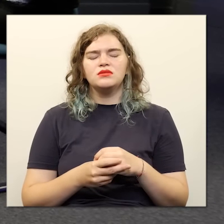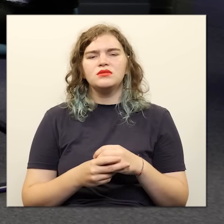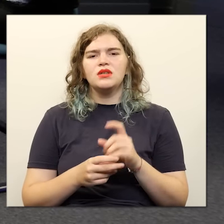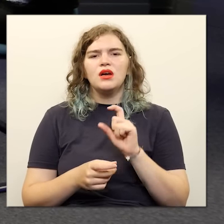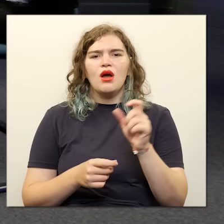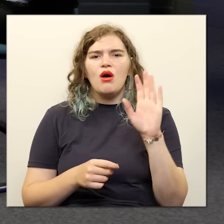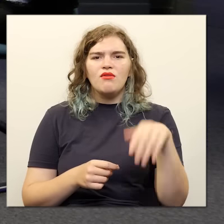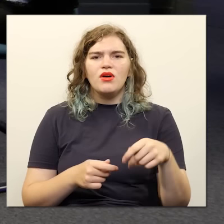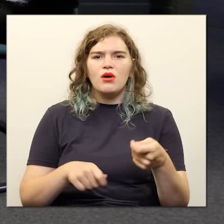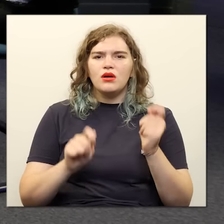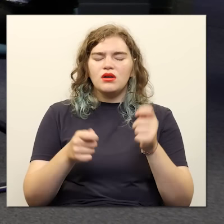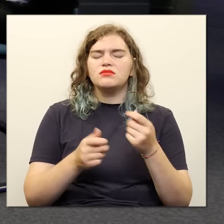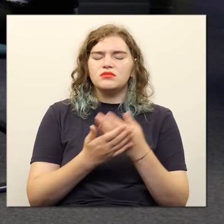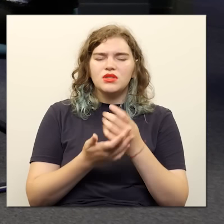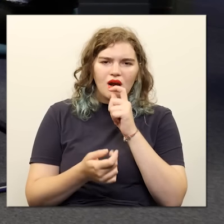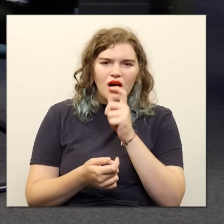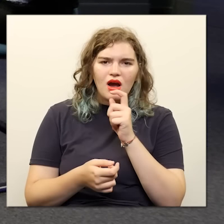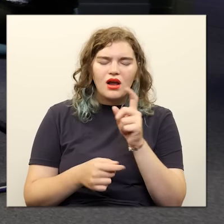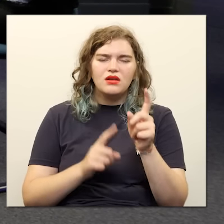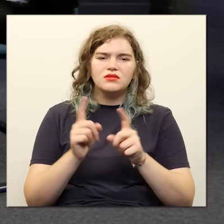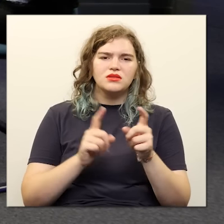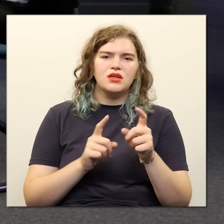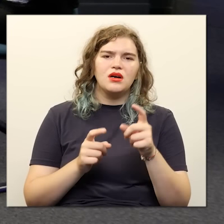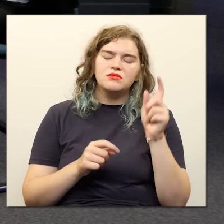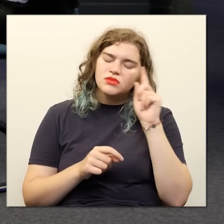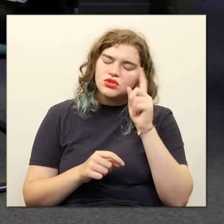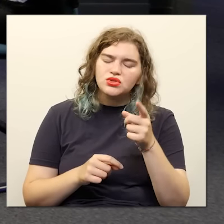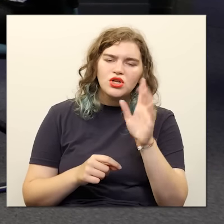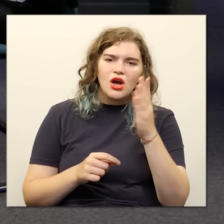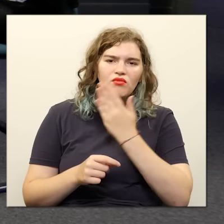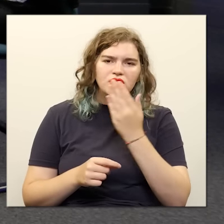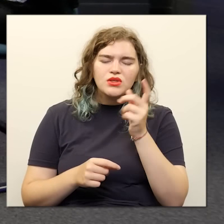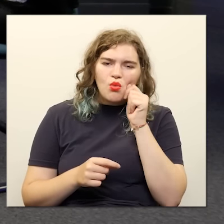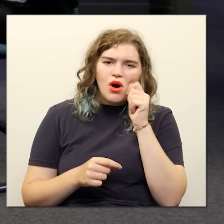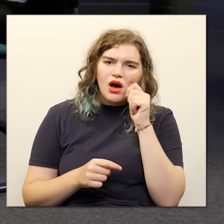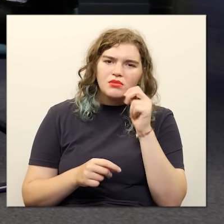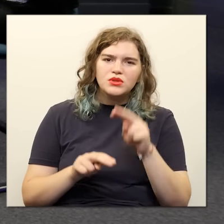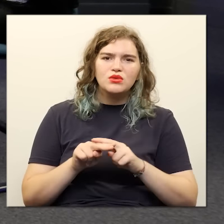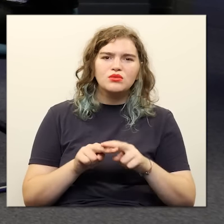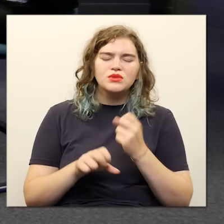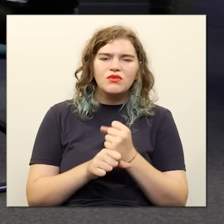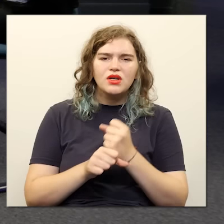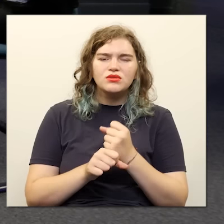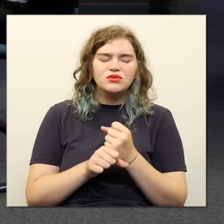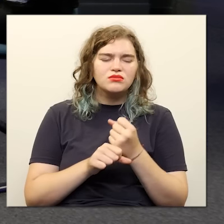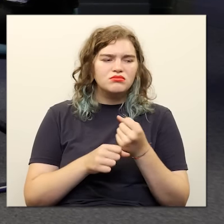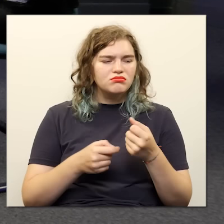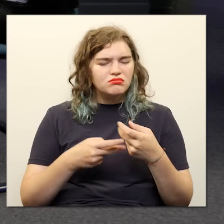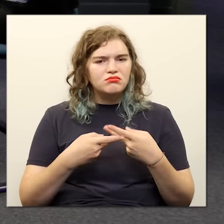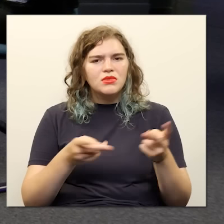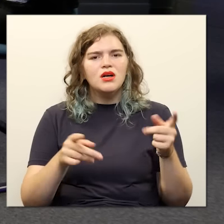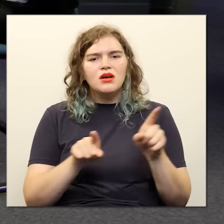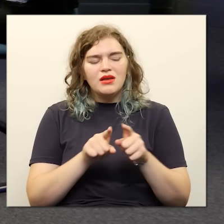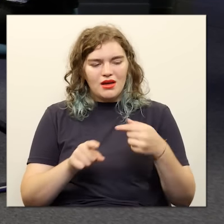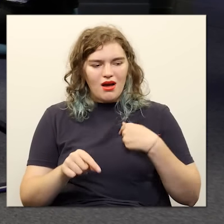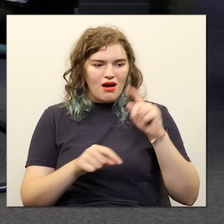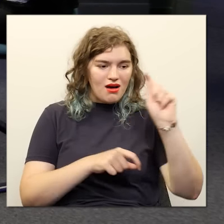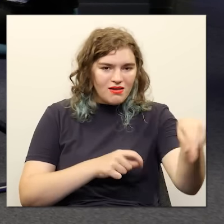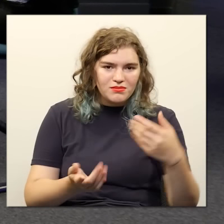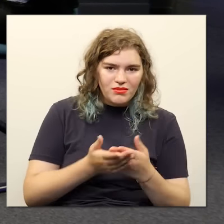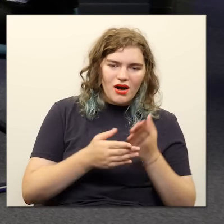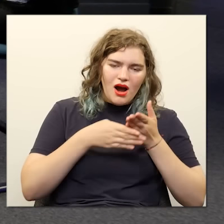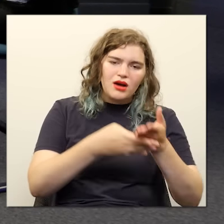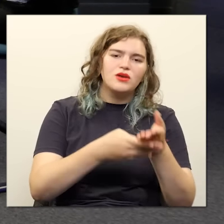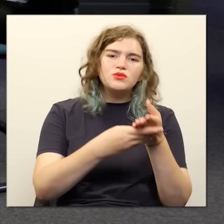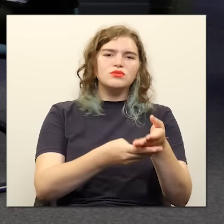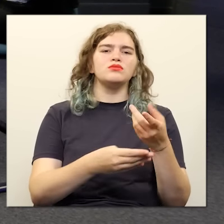Erau bogați că aveau căruță cu cal. Și să știi că au învățat oamenii ăștia facerea de bine. Că dacă noi ne-am dus